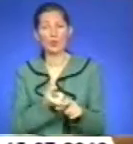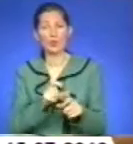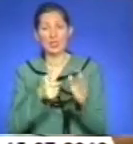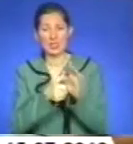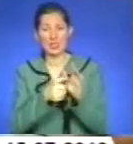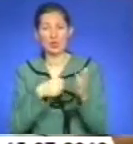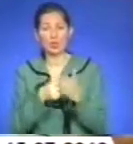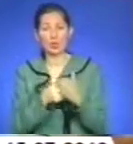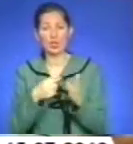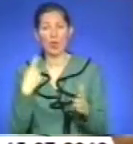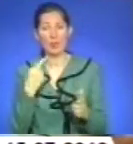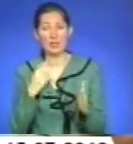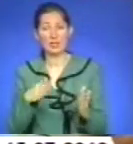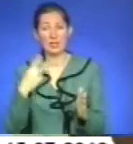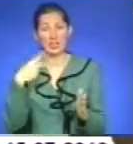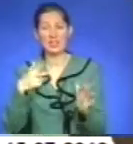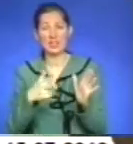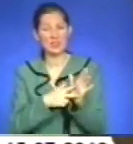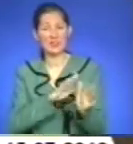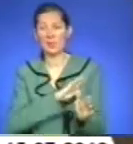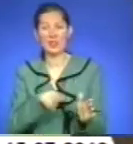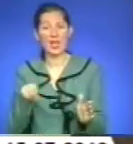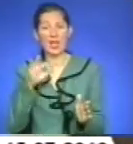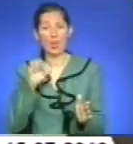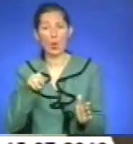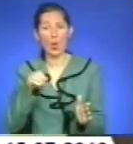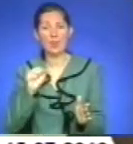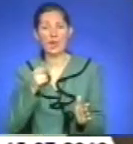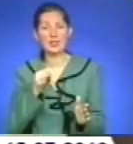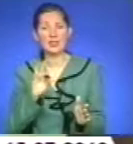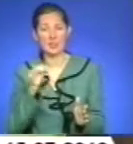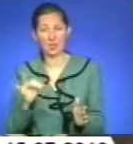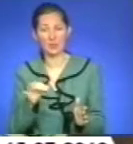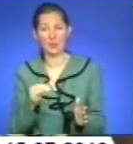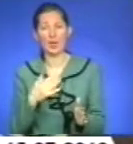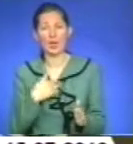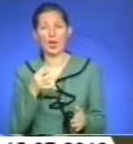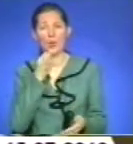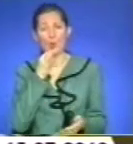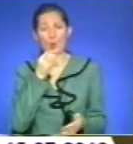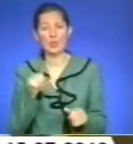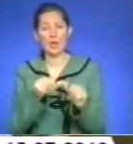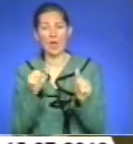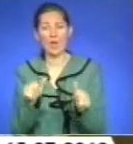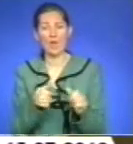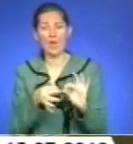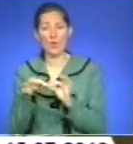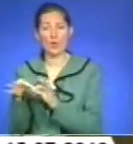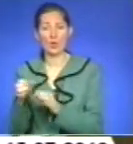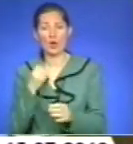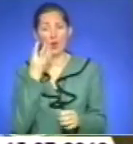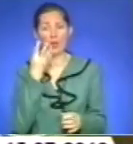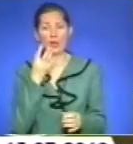лише 28 недотаційні. Разом з тим, ми теж, мені подобається формула, коли депутатський корпус